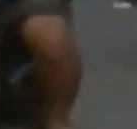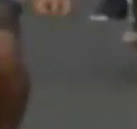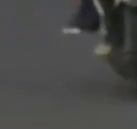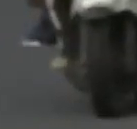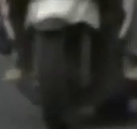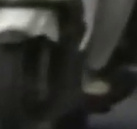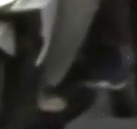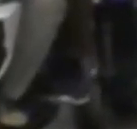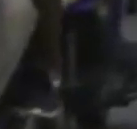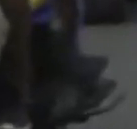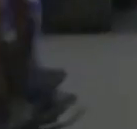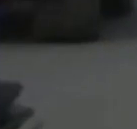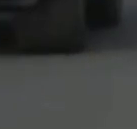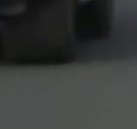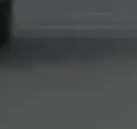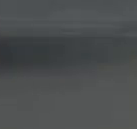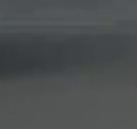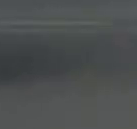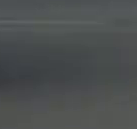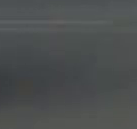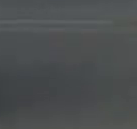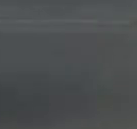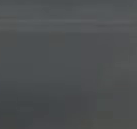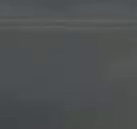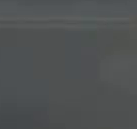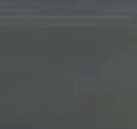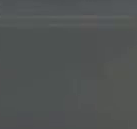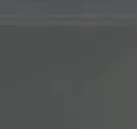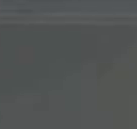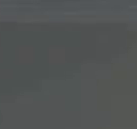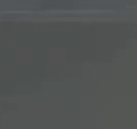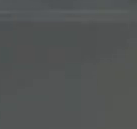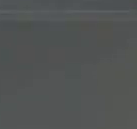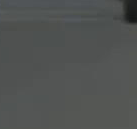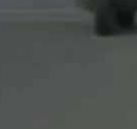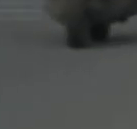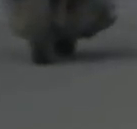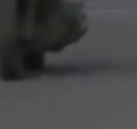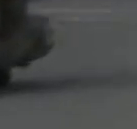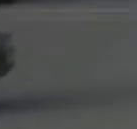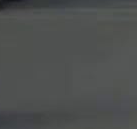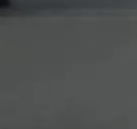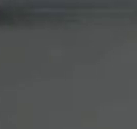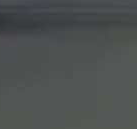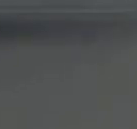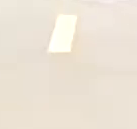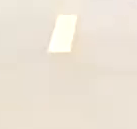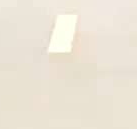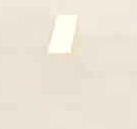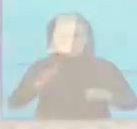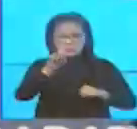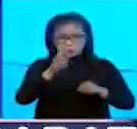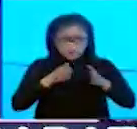operasi justisi, dan juga begitu pun dengan penerapan sistem satu arah yang akan dilakukan. Ini